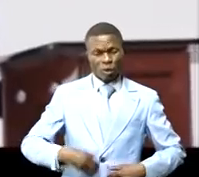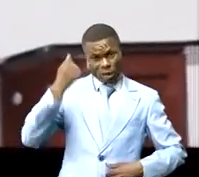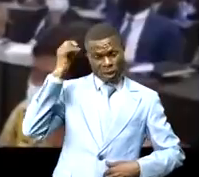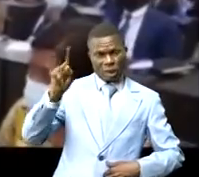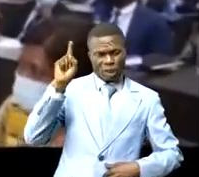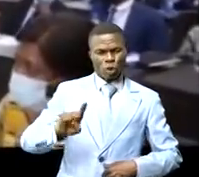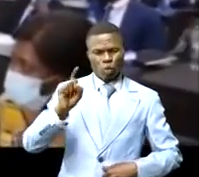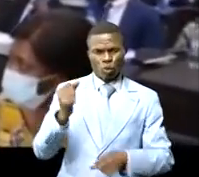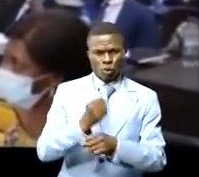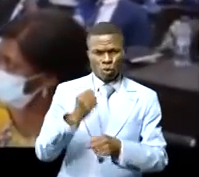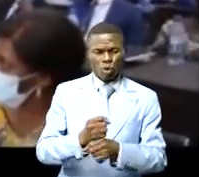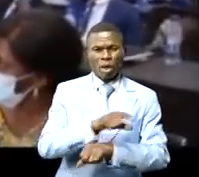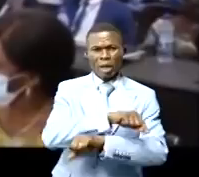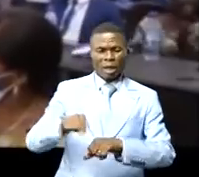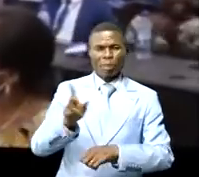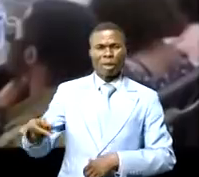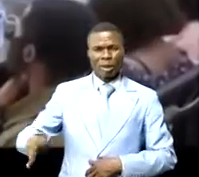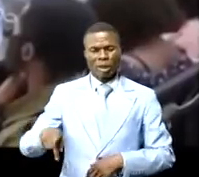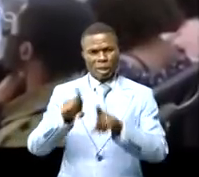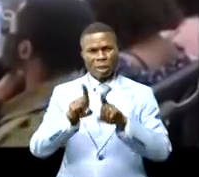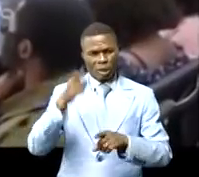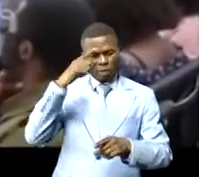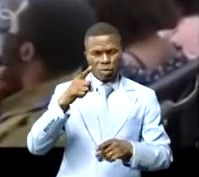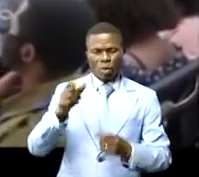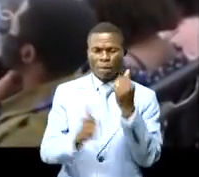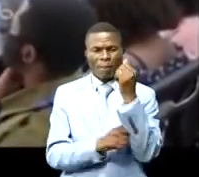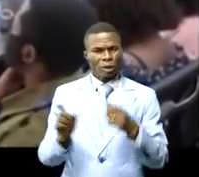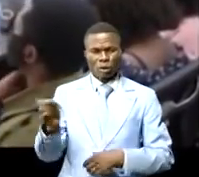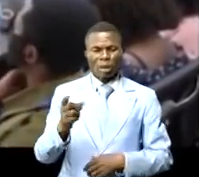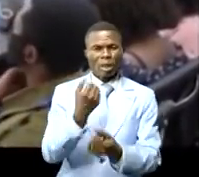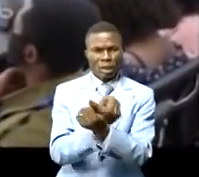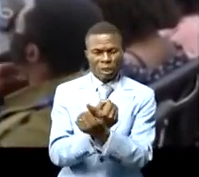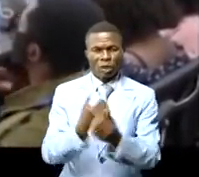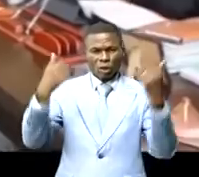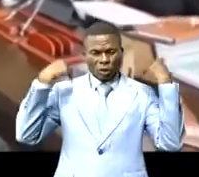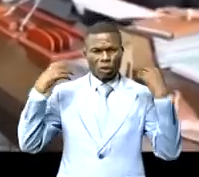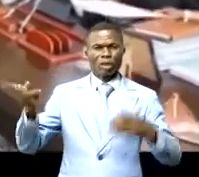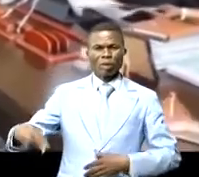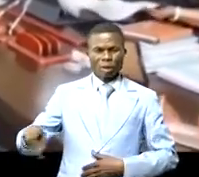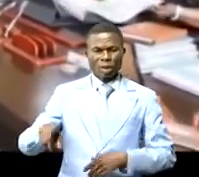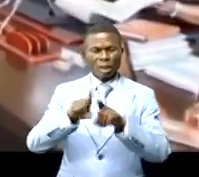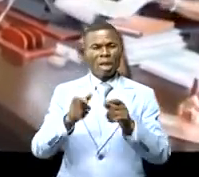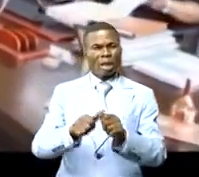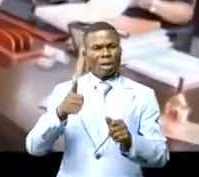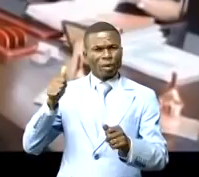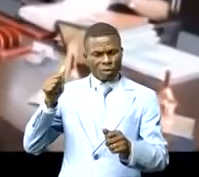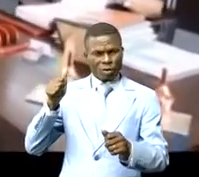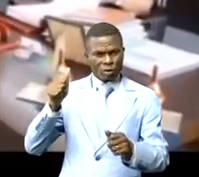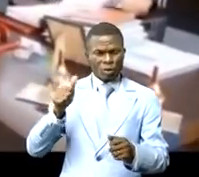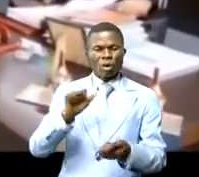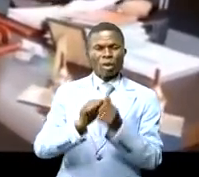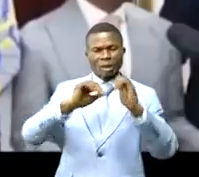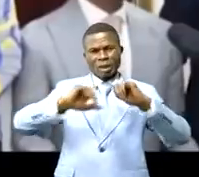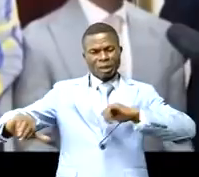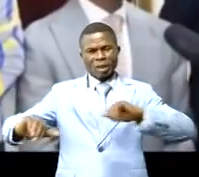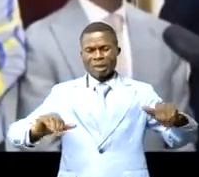doivent travailler pour les institutions de la province et non pour les individus. Respecter les autorités de la province, éviter des messages de division, de